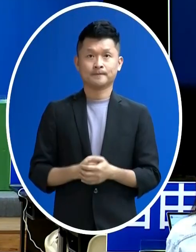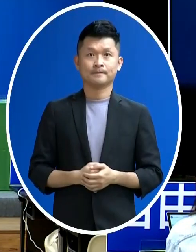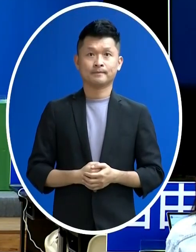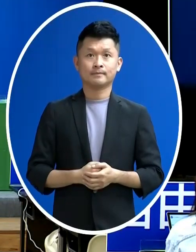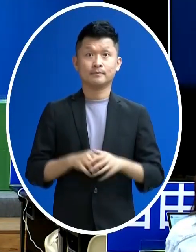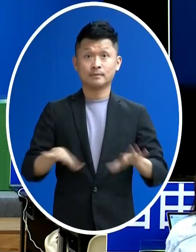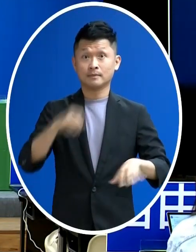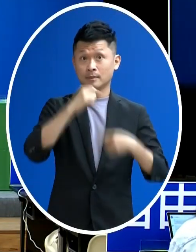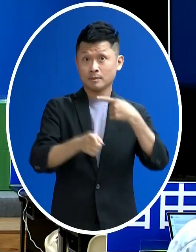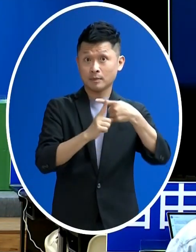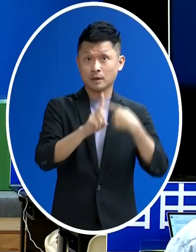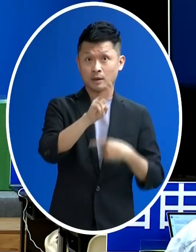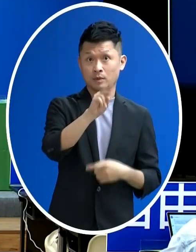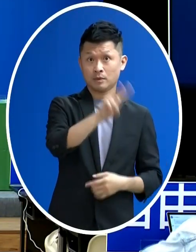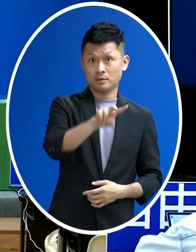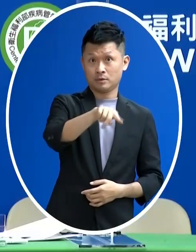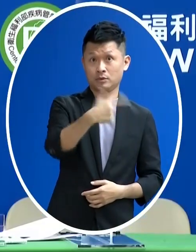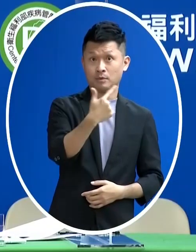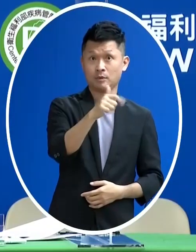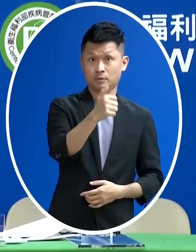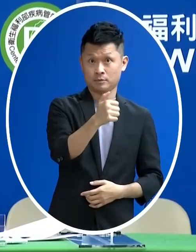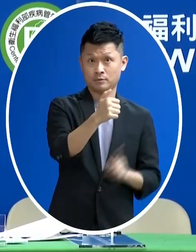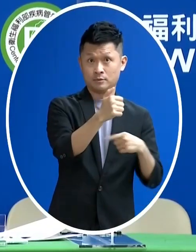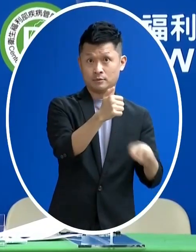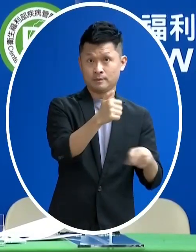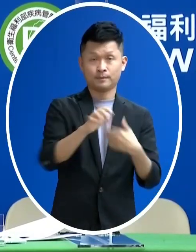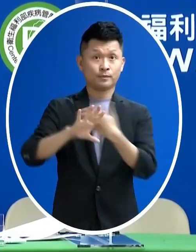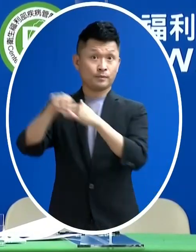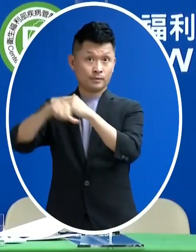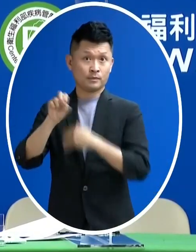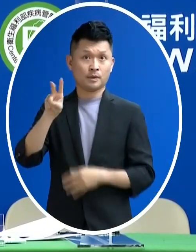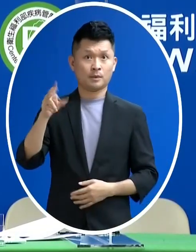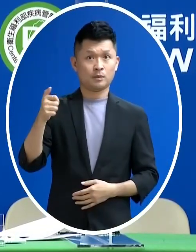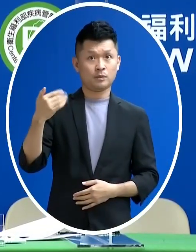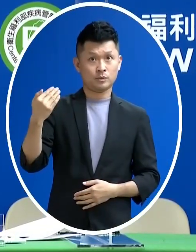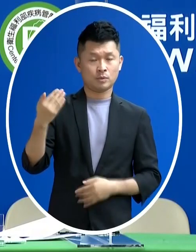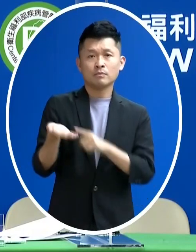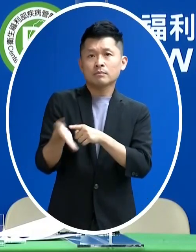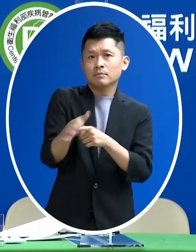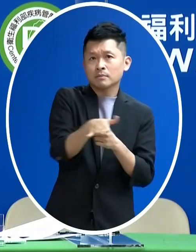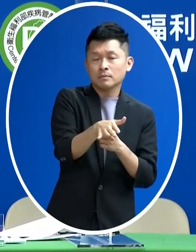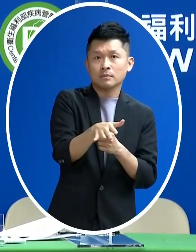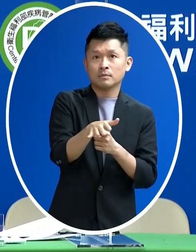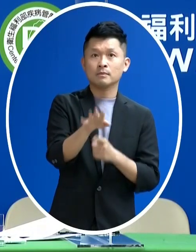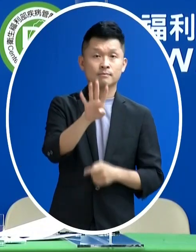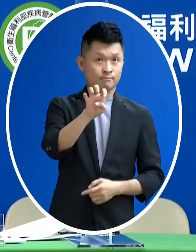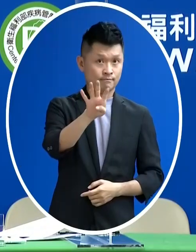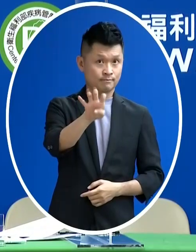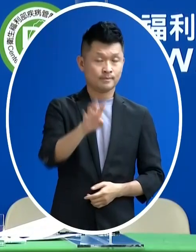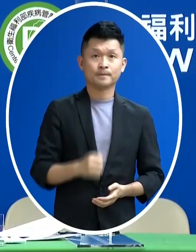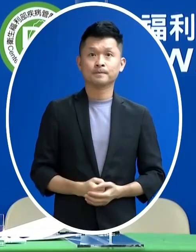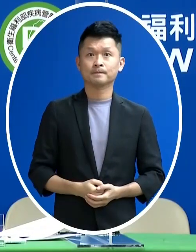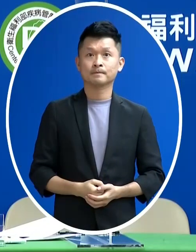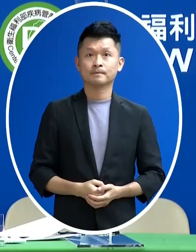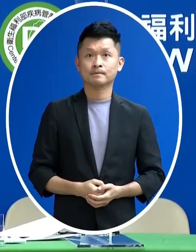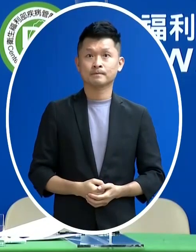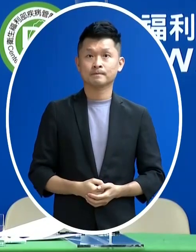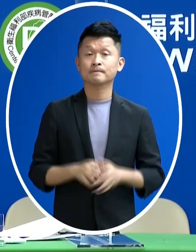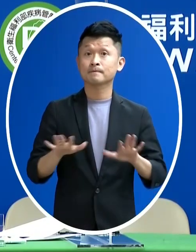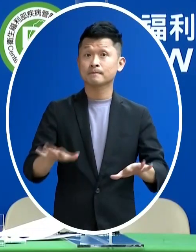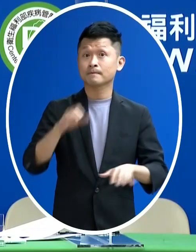那我们今天的本土病例有22,650例，境外入是259例，死亡个案44例。那我们今天